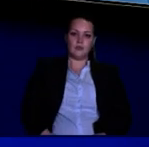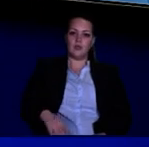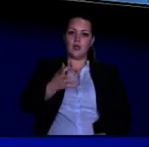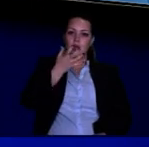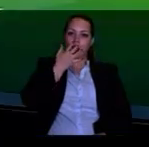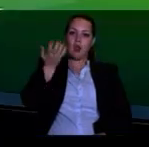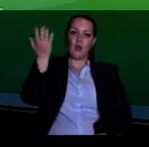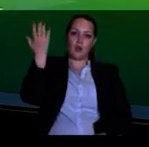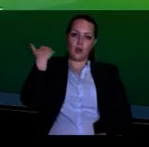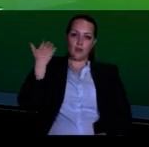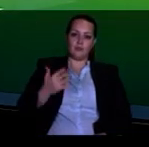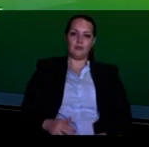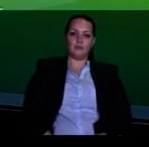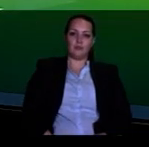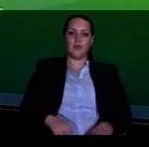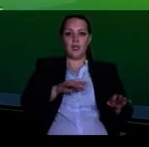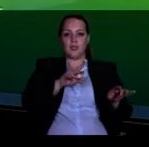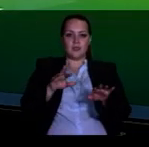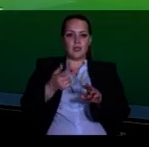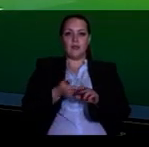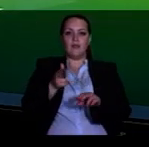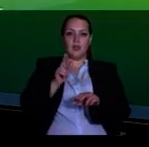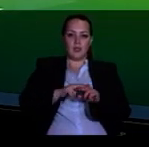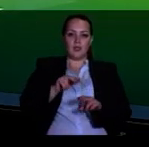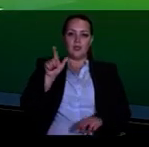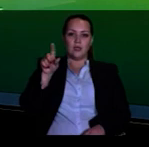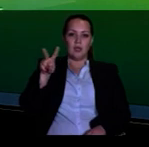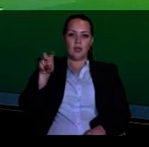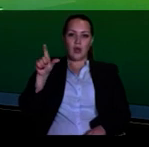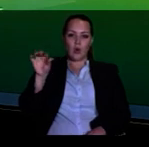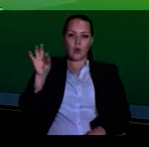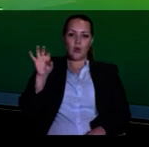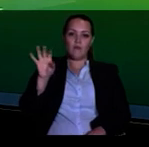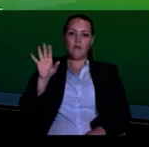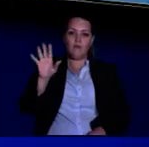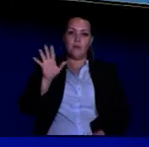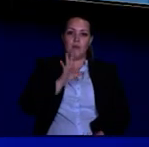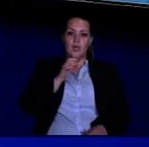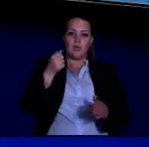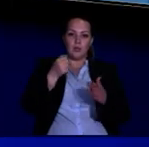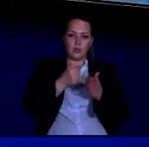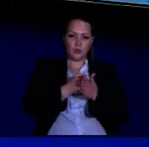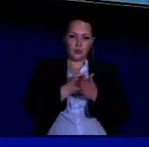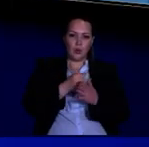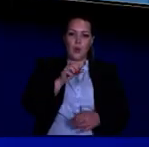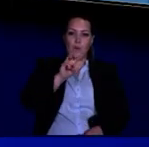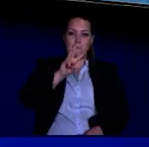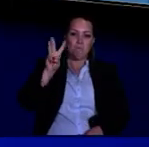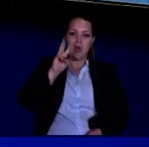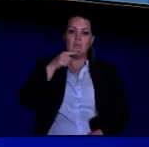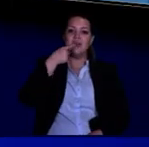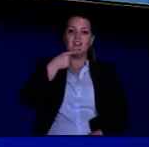грело. Действия этих глаголов происходили до момента